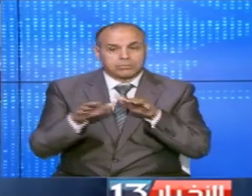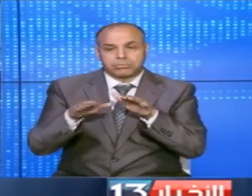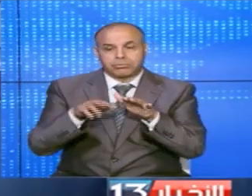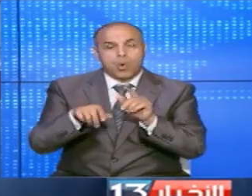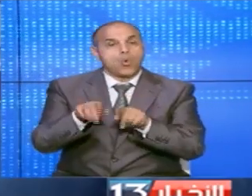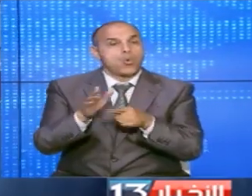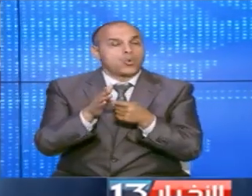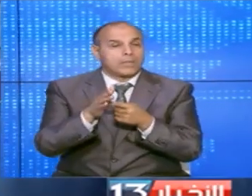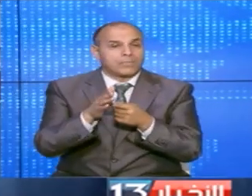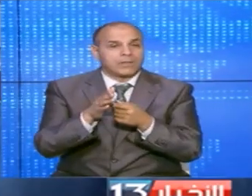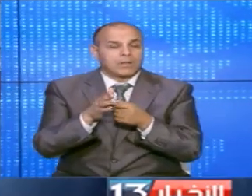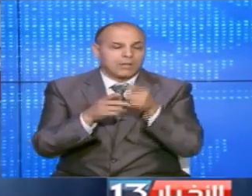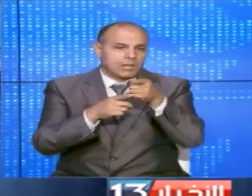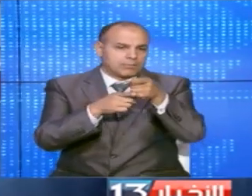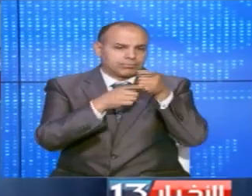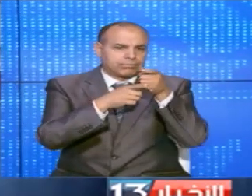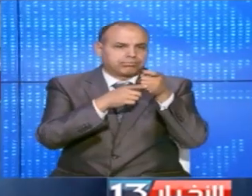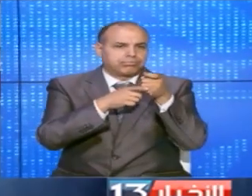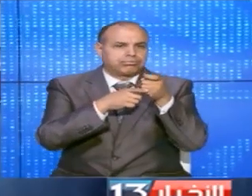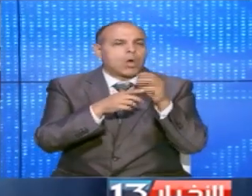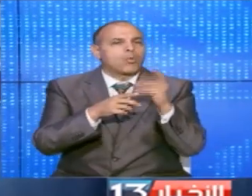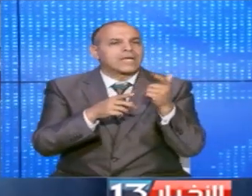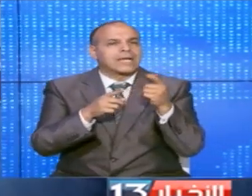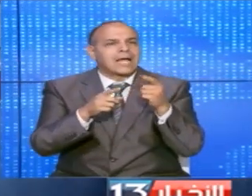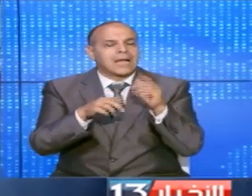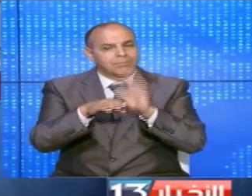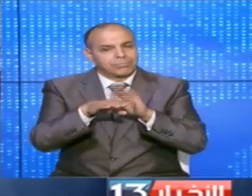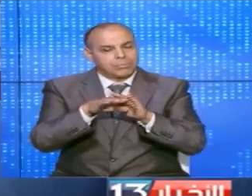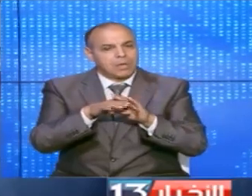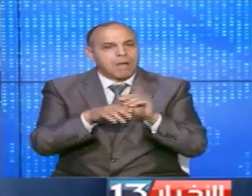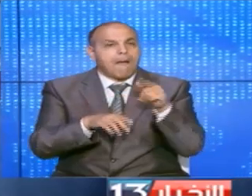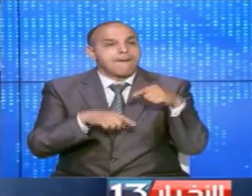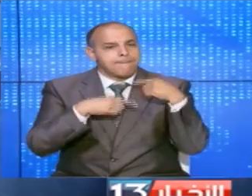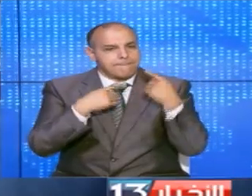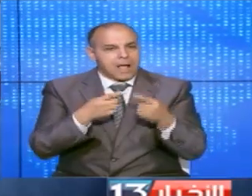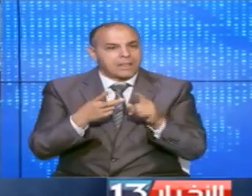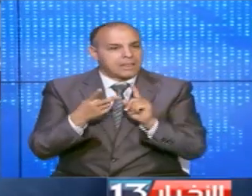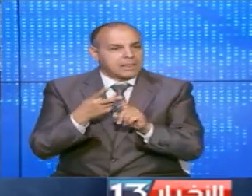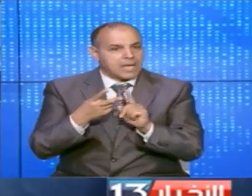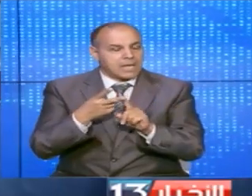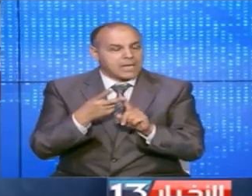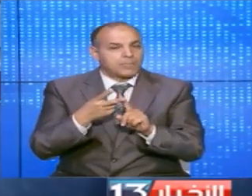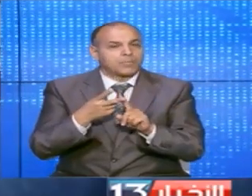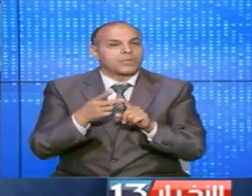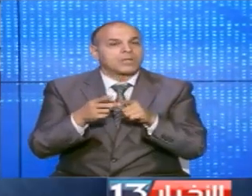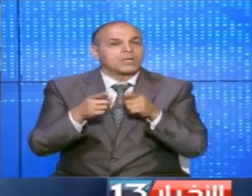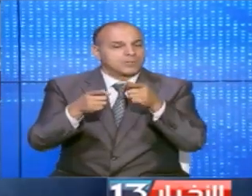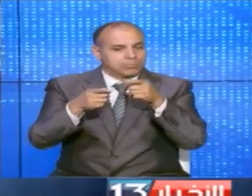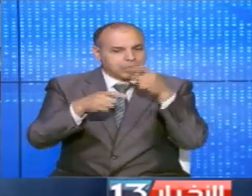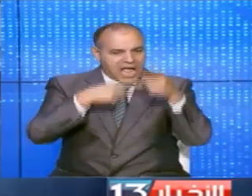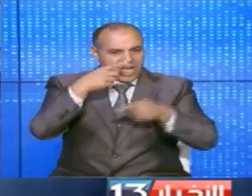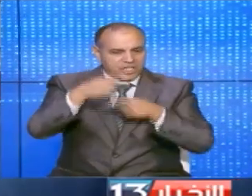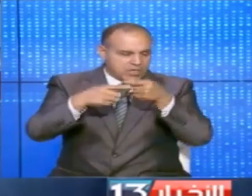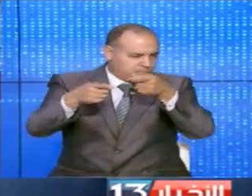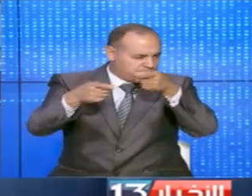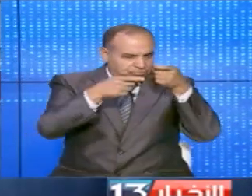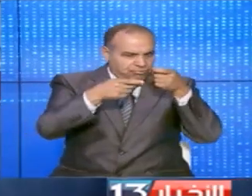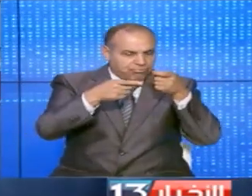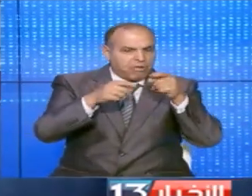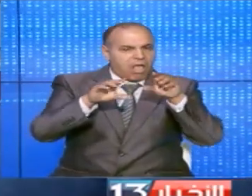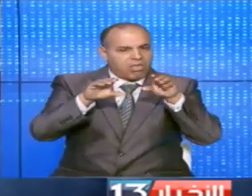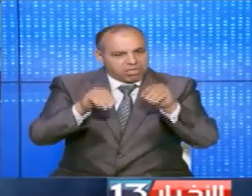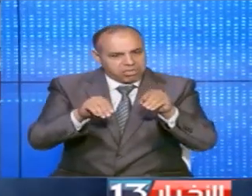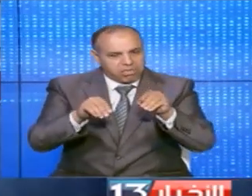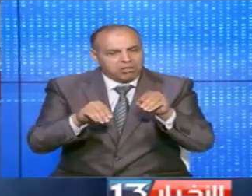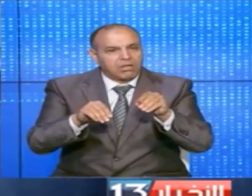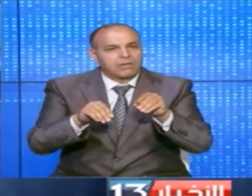مرحله اولى باطلاق اعيره ناريه تحذيريه ثم في مرحله ثانيه في اتجاه عجلات السياره مما